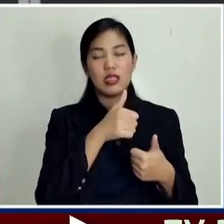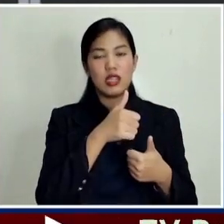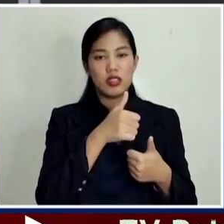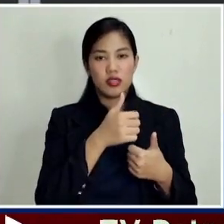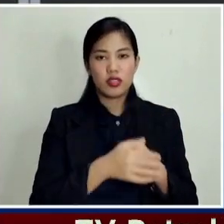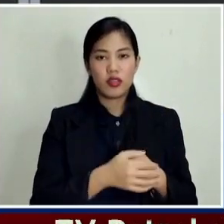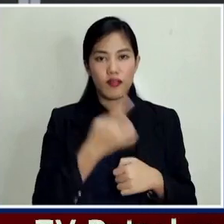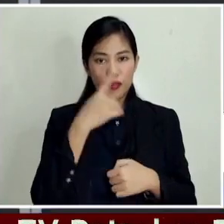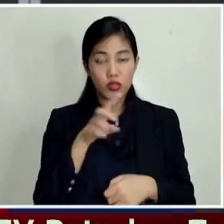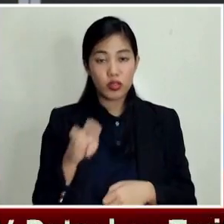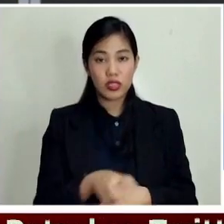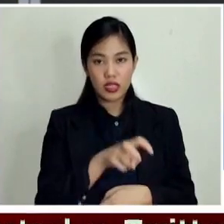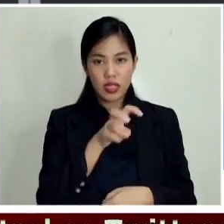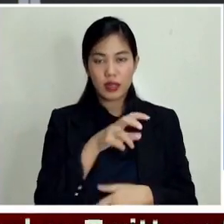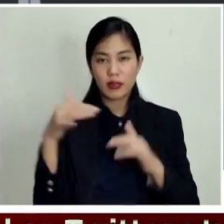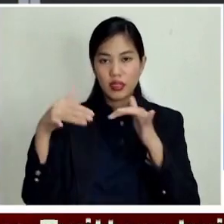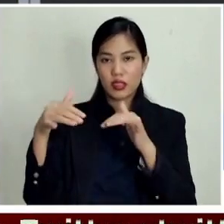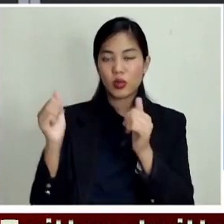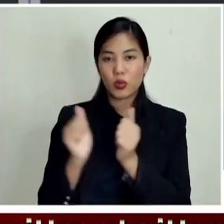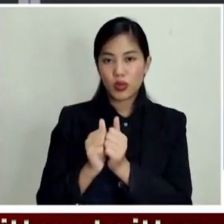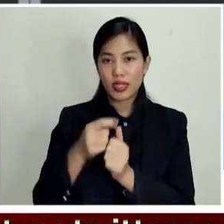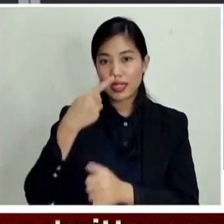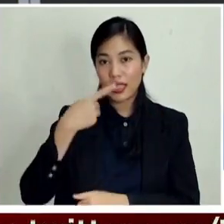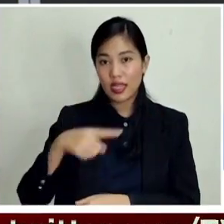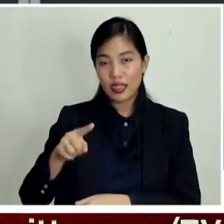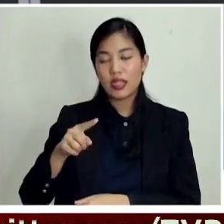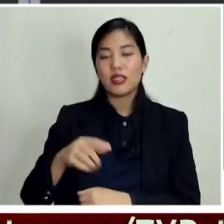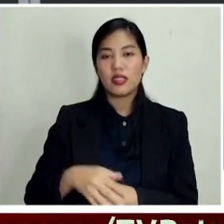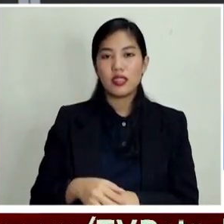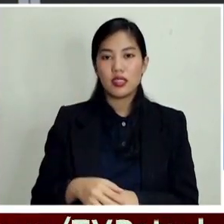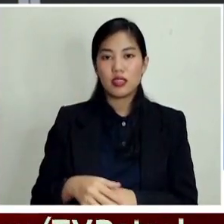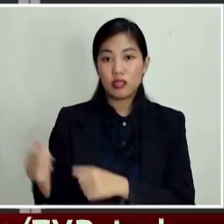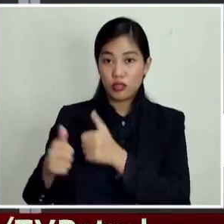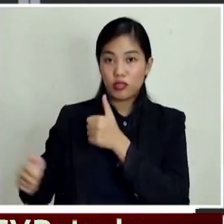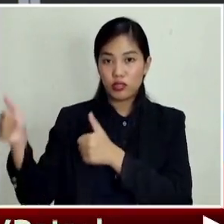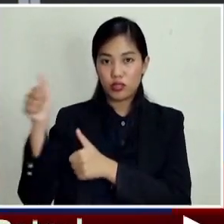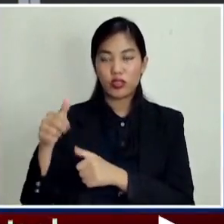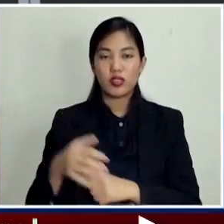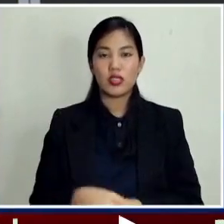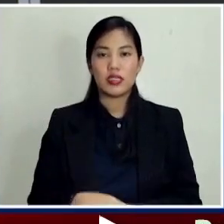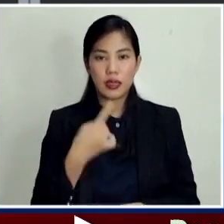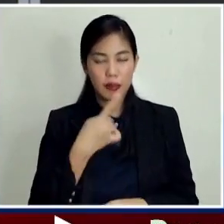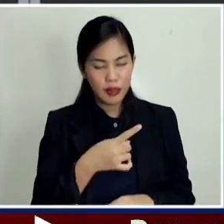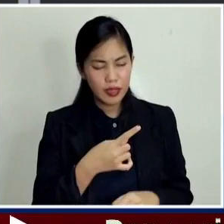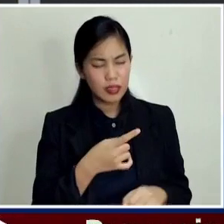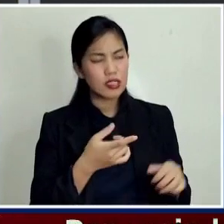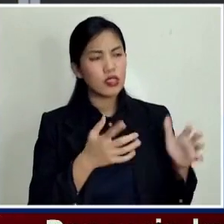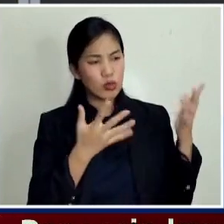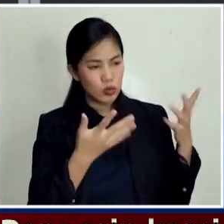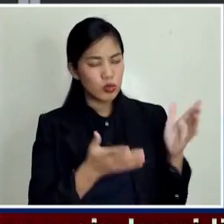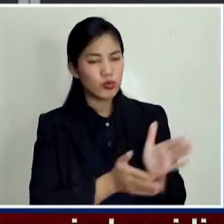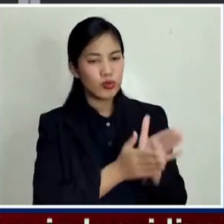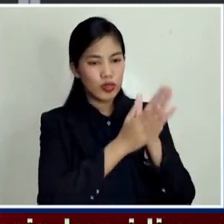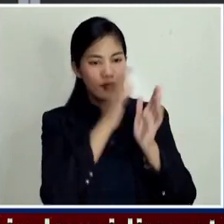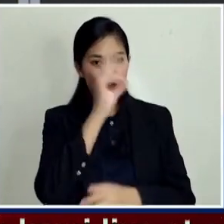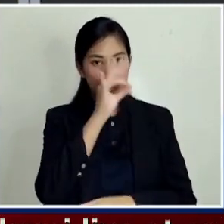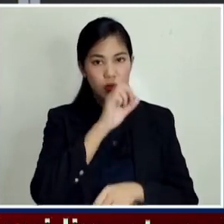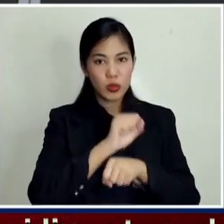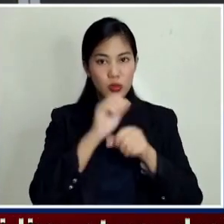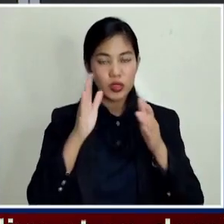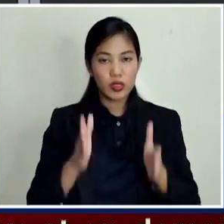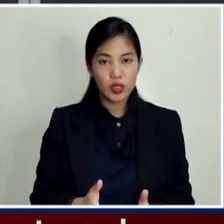gustong kumuha ng hotel workers mula Pilipinas. Base sa pakikipagpulong ni Tourism Secretary Cristina Frasco